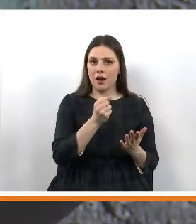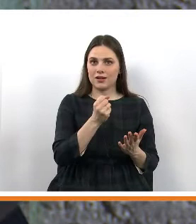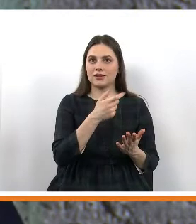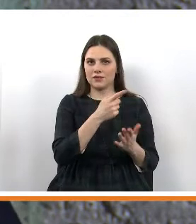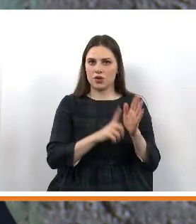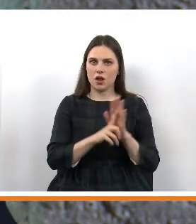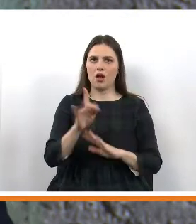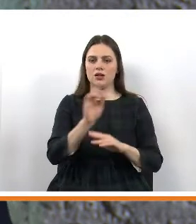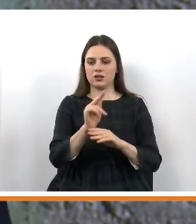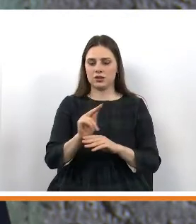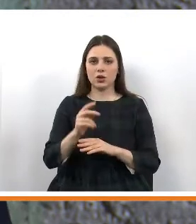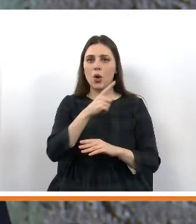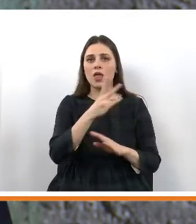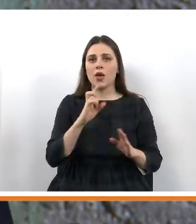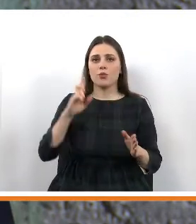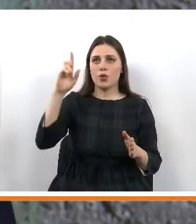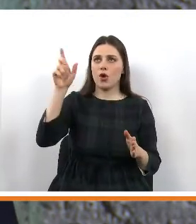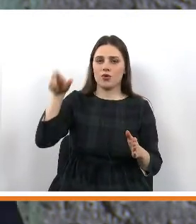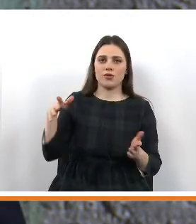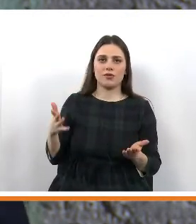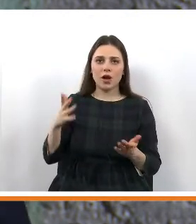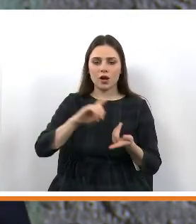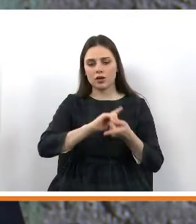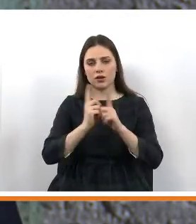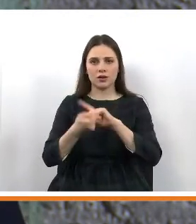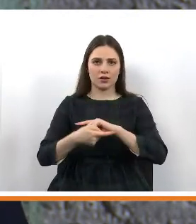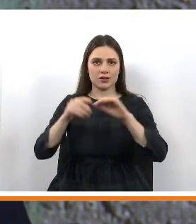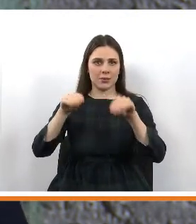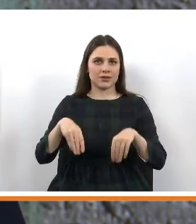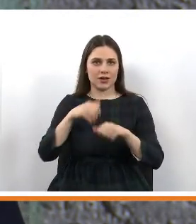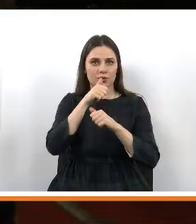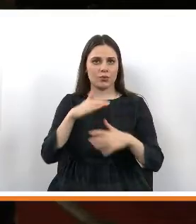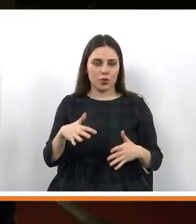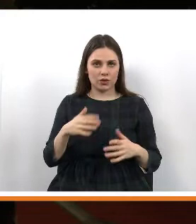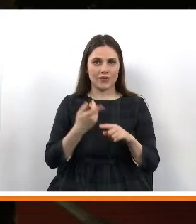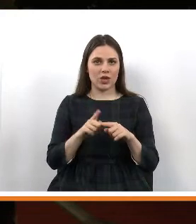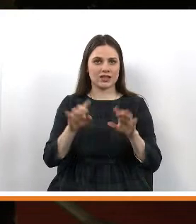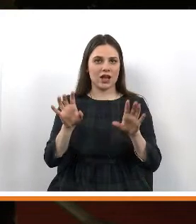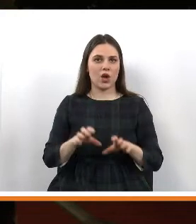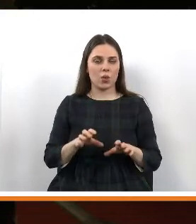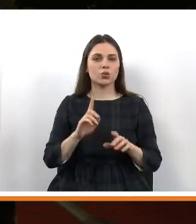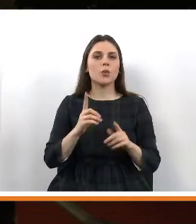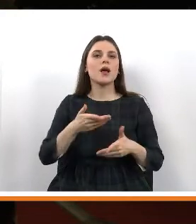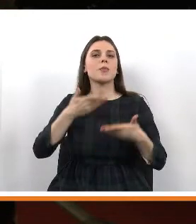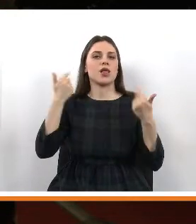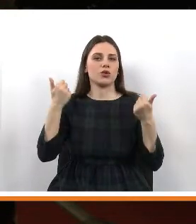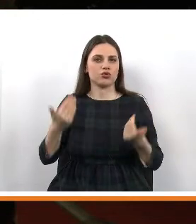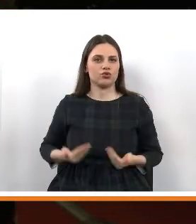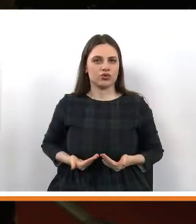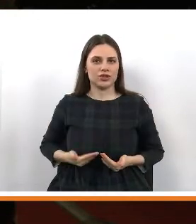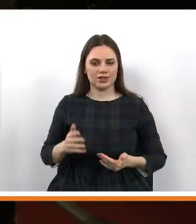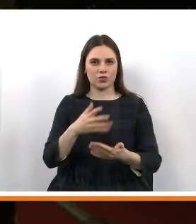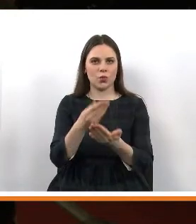Алексеевна, к сожалению, не бог и не может переписать целиком закон о целевом капитале. Вот тут вот, чтобы облегчить жизнь